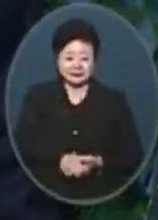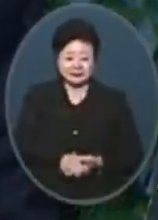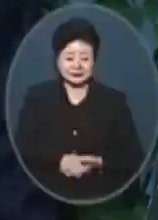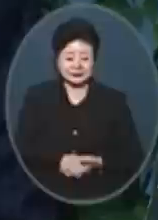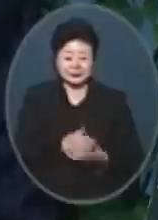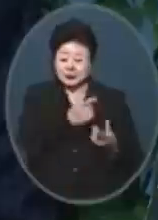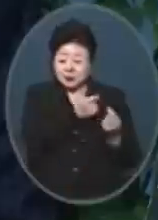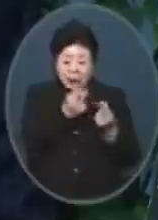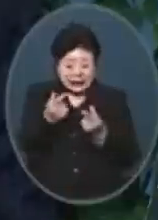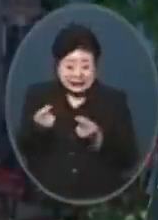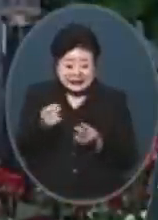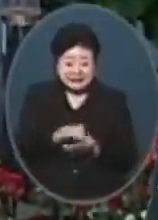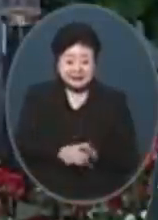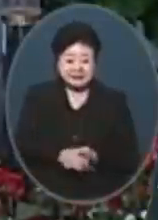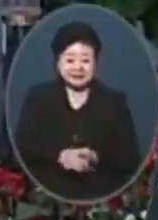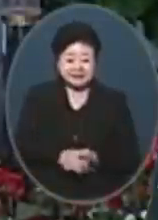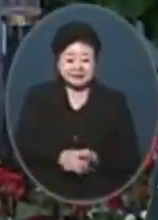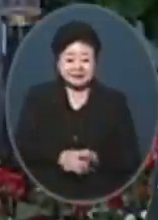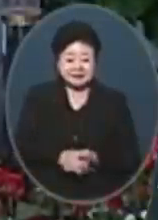그와 같이